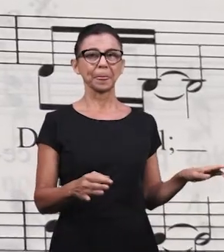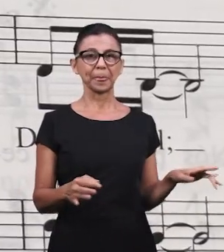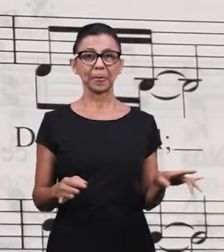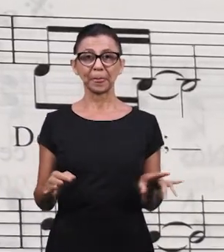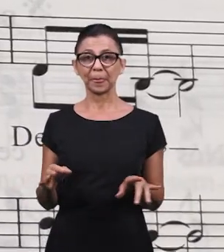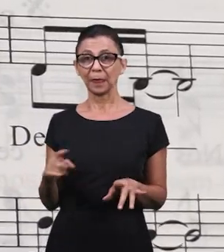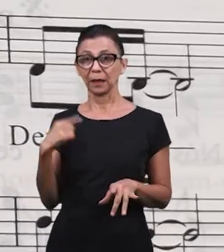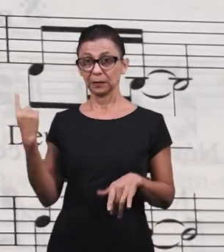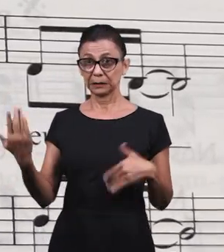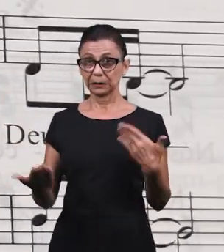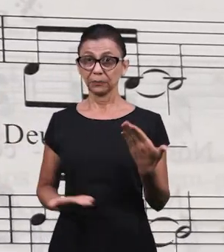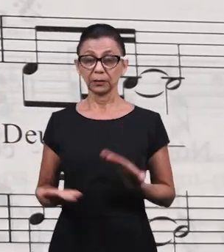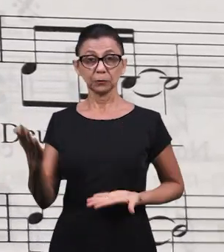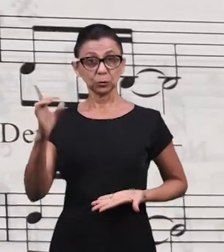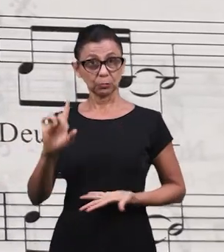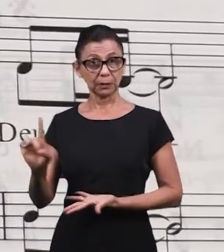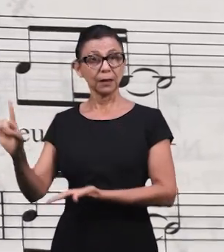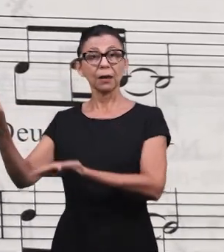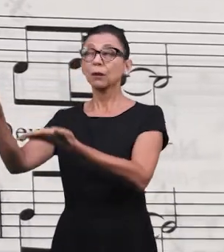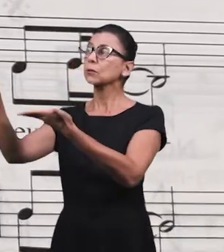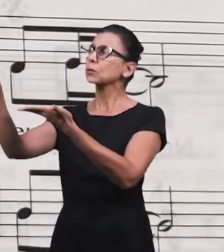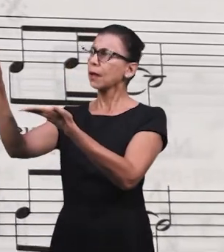Бог, которому мы служим,